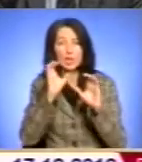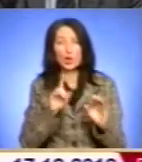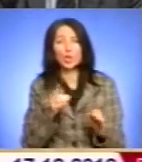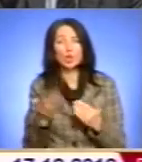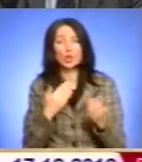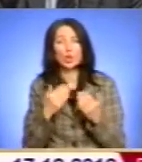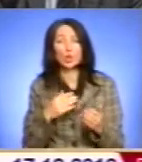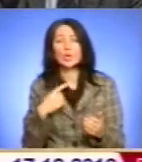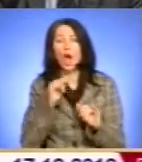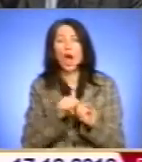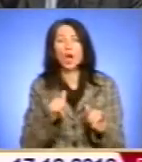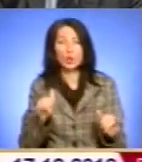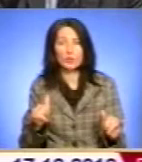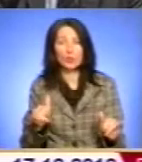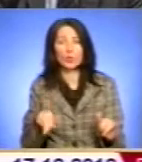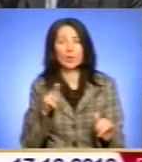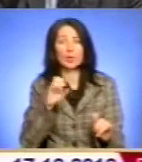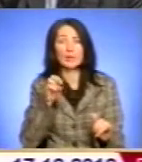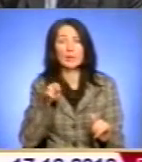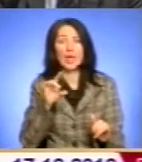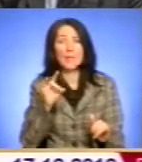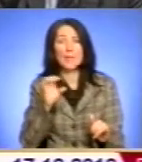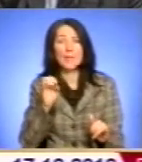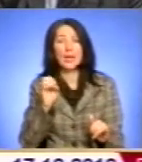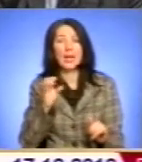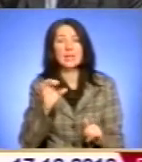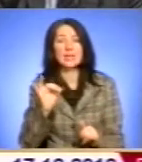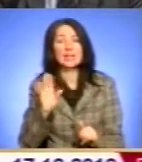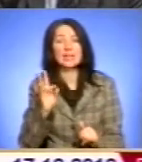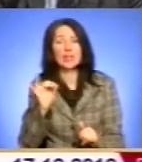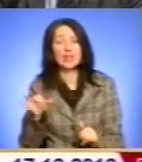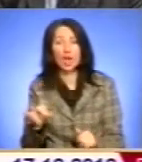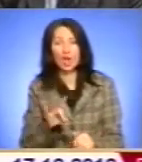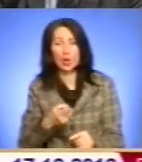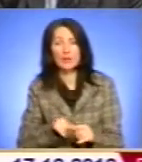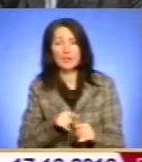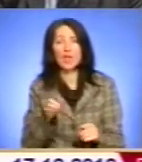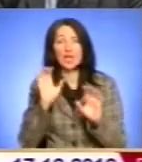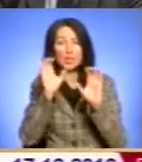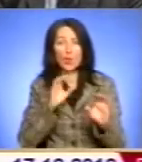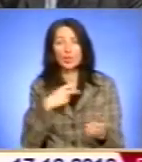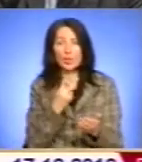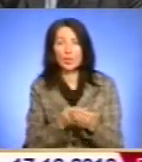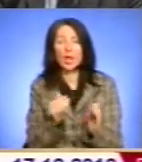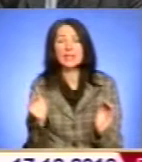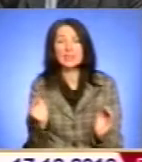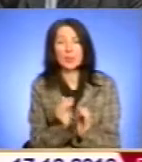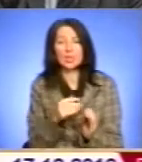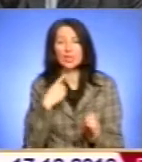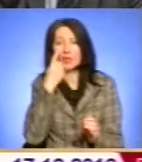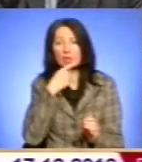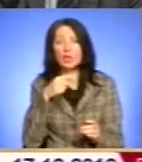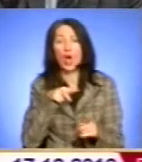стосується власне розвитку депресивних регіонів. Цей закон передбачає зменшення власне